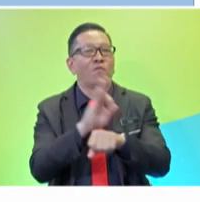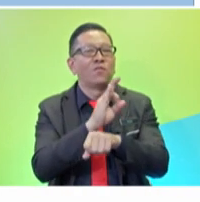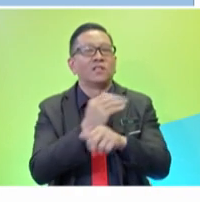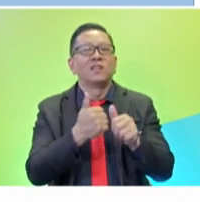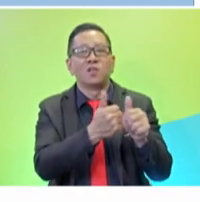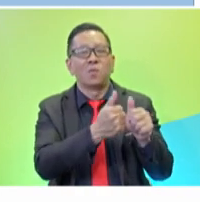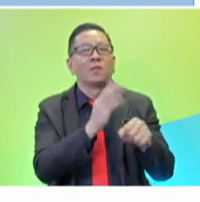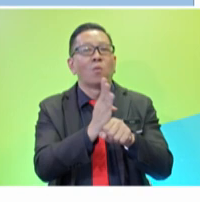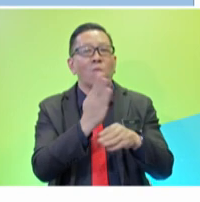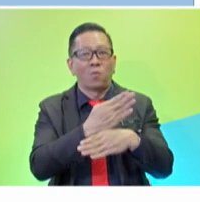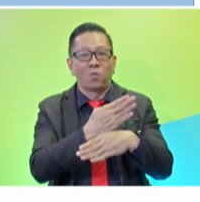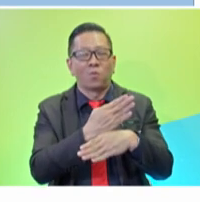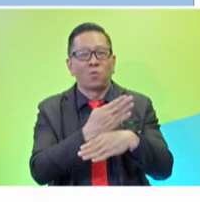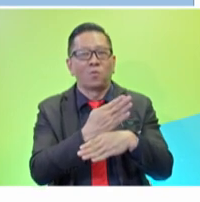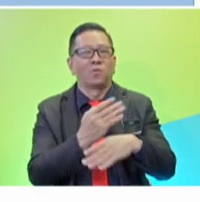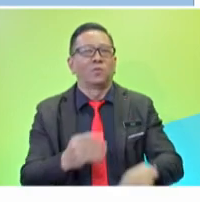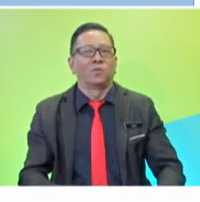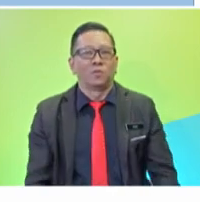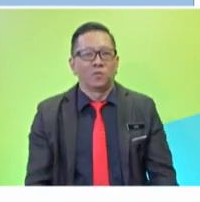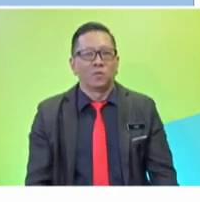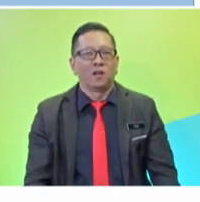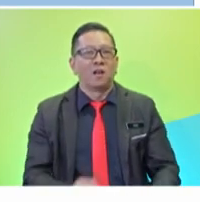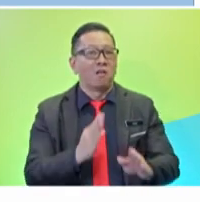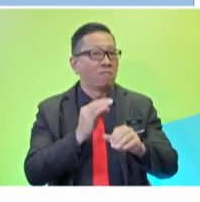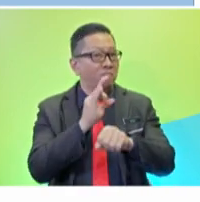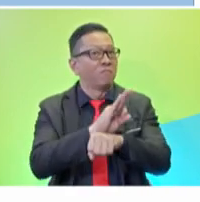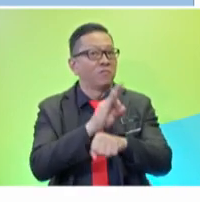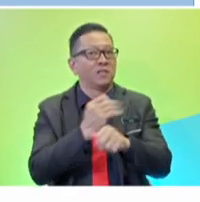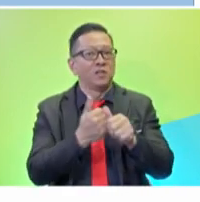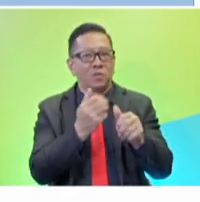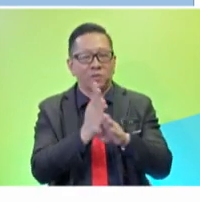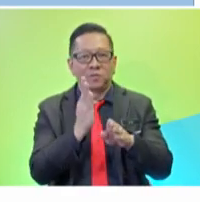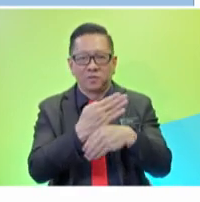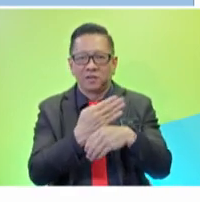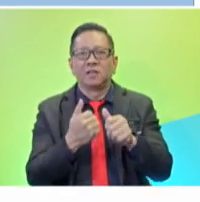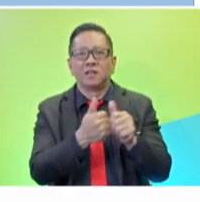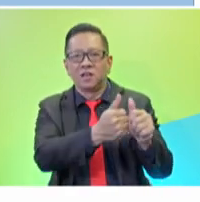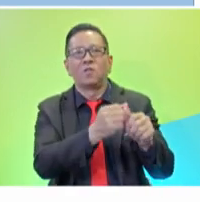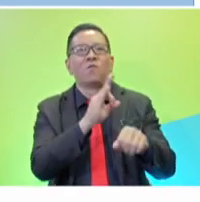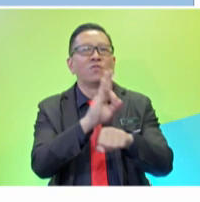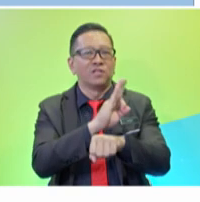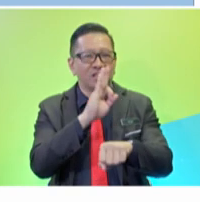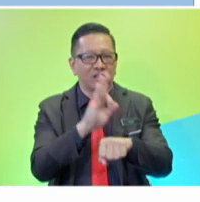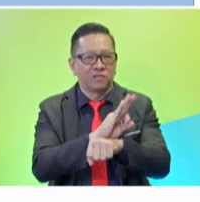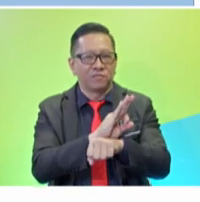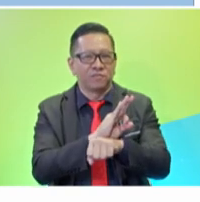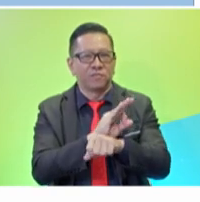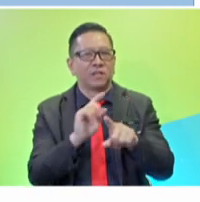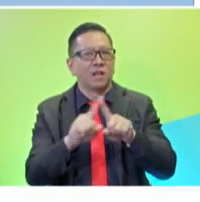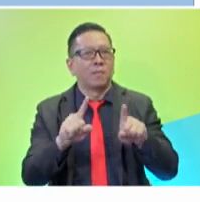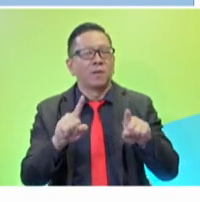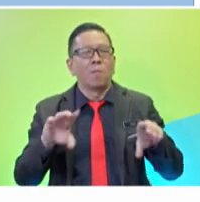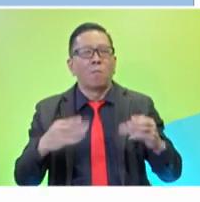bentuk ya prinsip ke bentuk nih kita masih lagi buat produk ikut fungsi dia Dan kita buat dengan